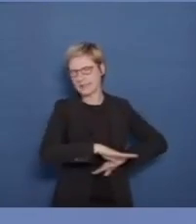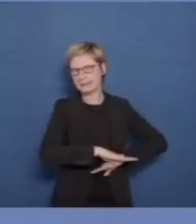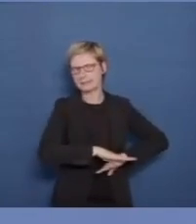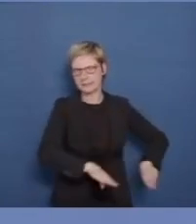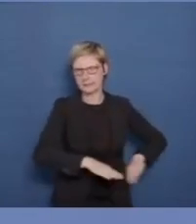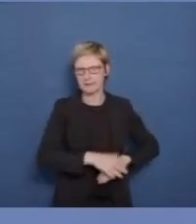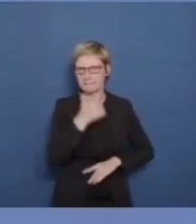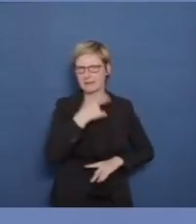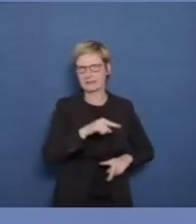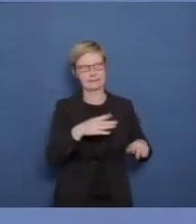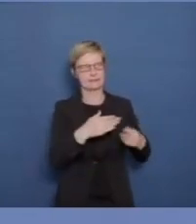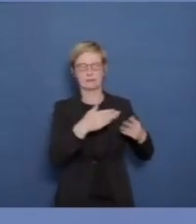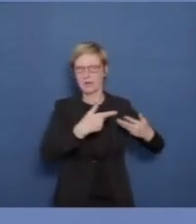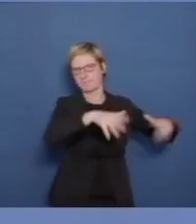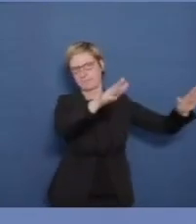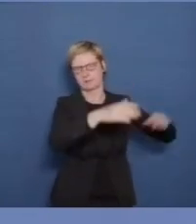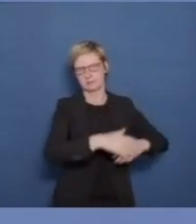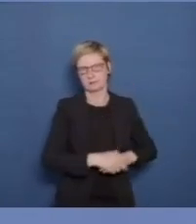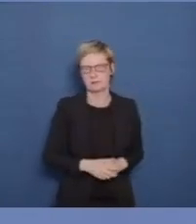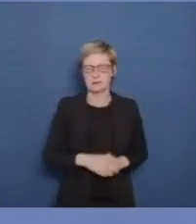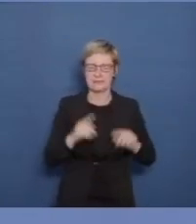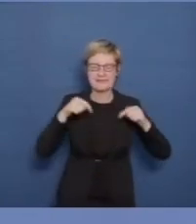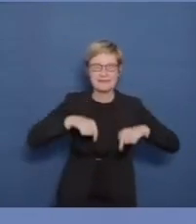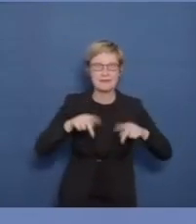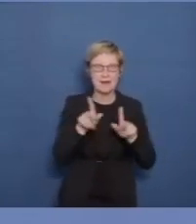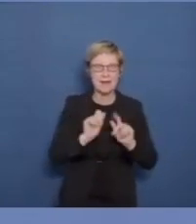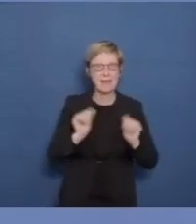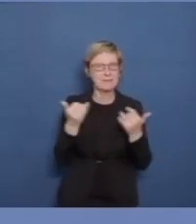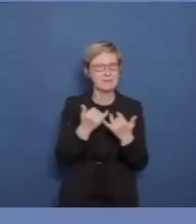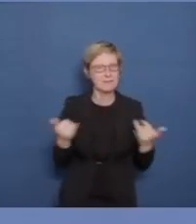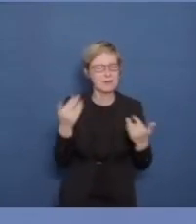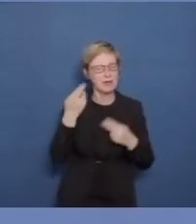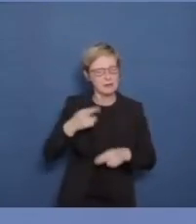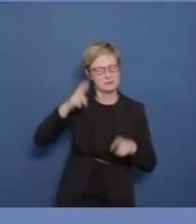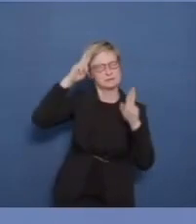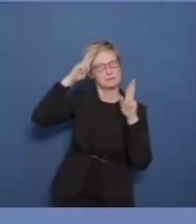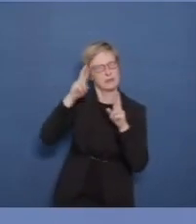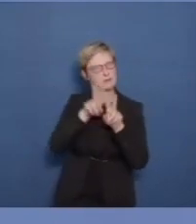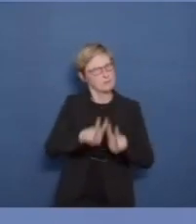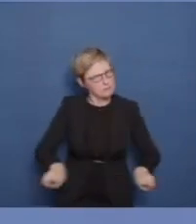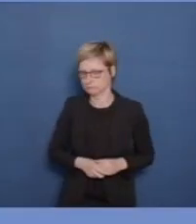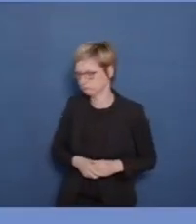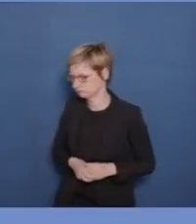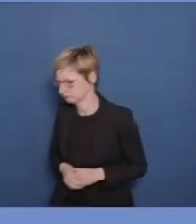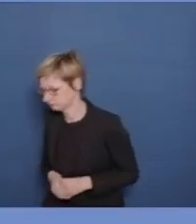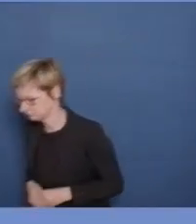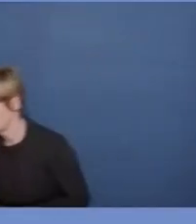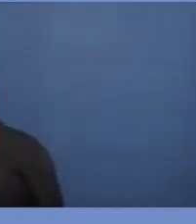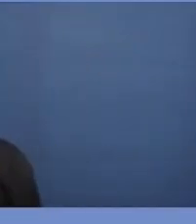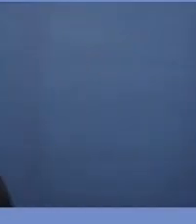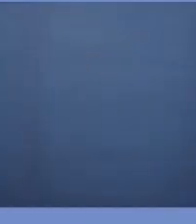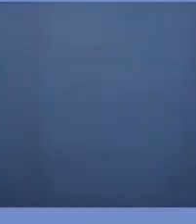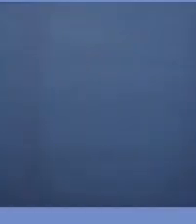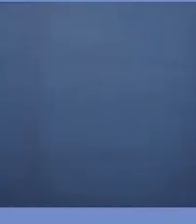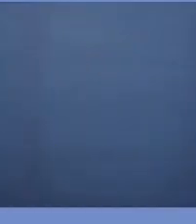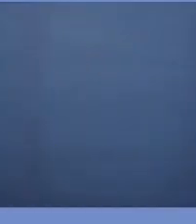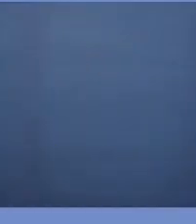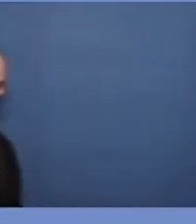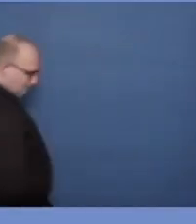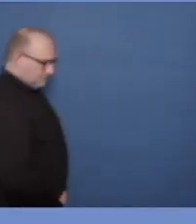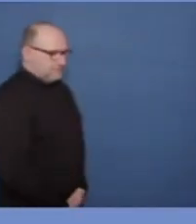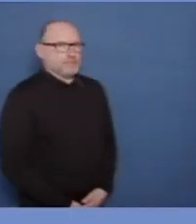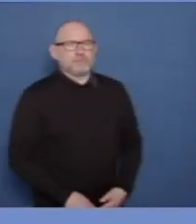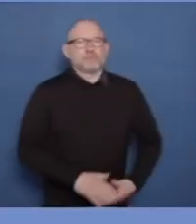nicht zwischen uns kommen lassen. Wir leben hier friedlich und in Respekt miteinander zusammen. Ja, eine Frage